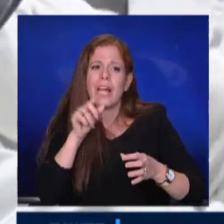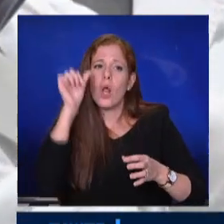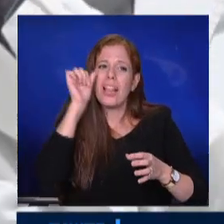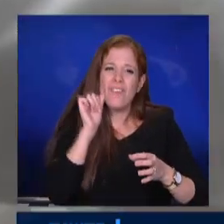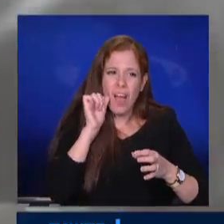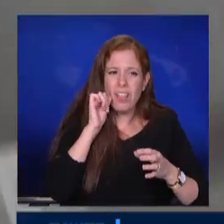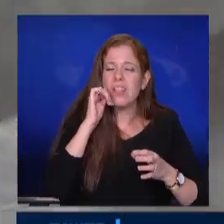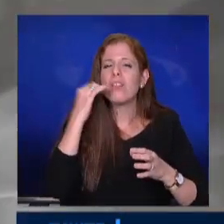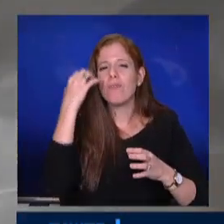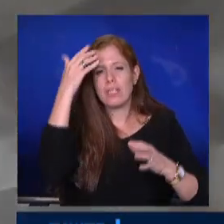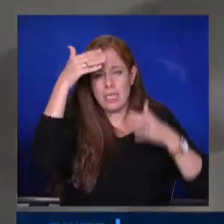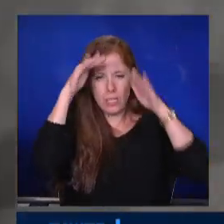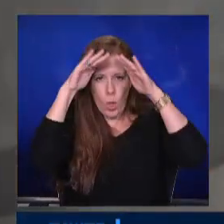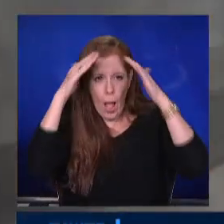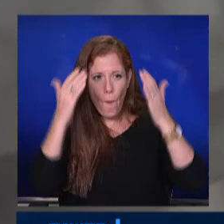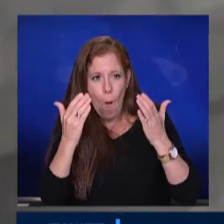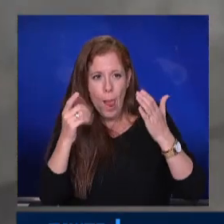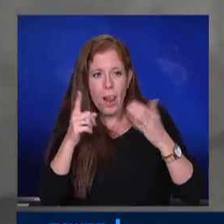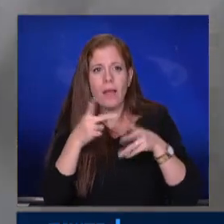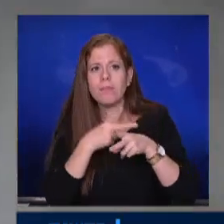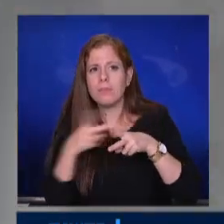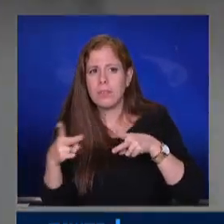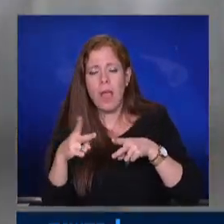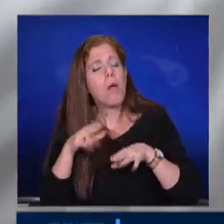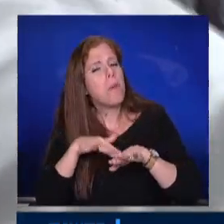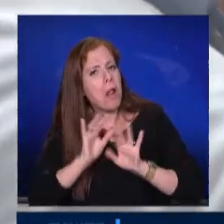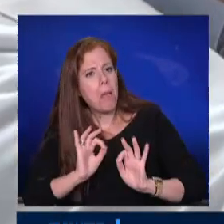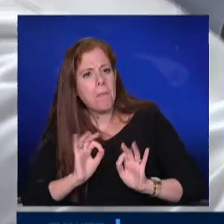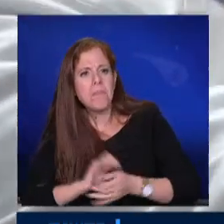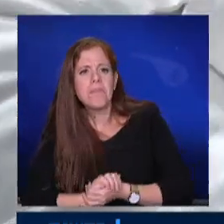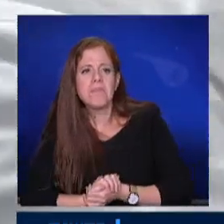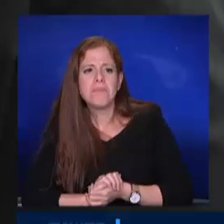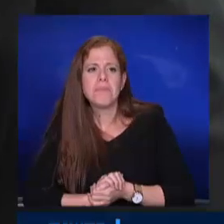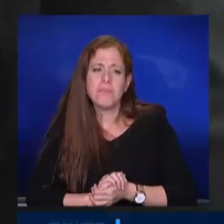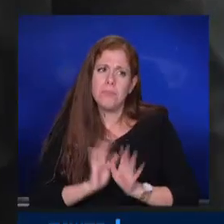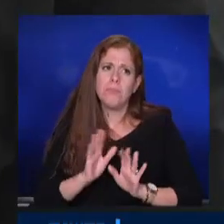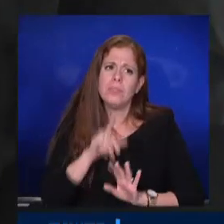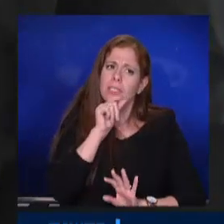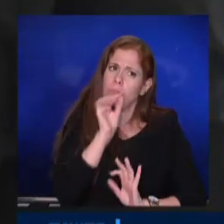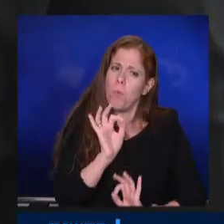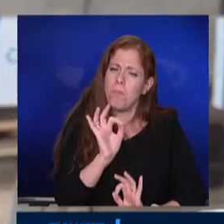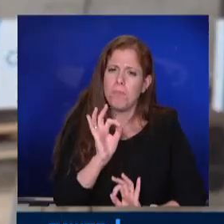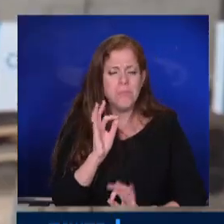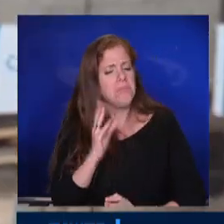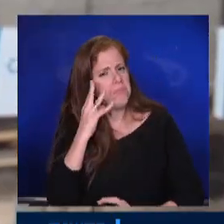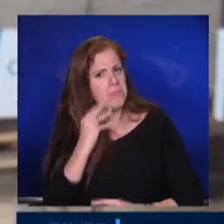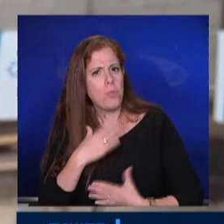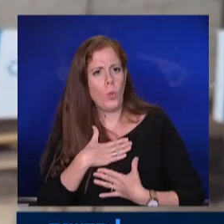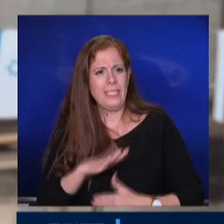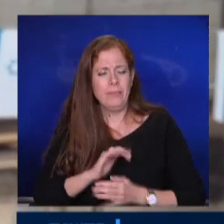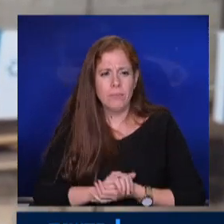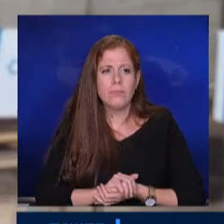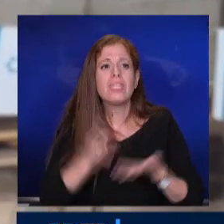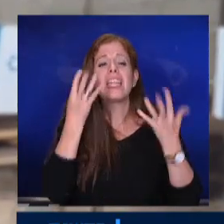should be round, and really clean, nice leg. Okay, nice bird, be satisfied. 97